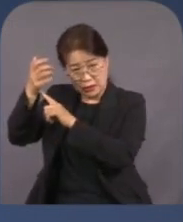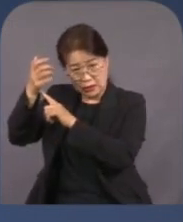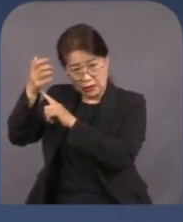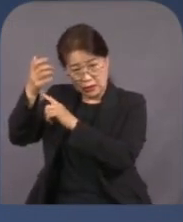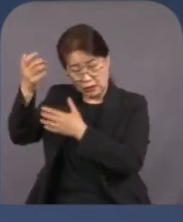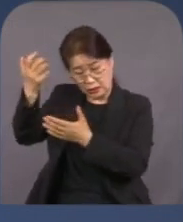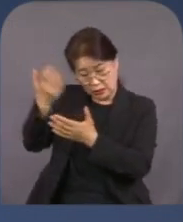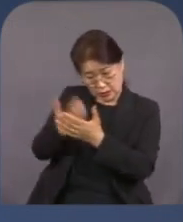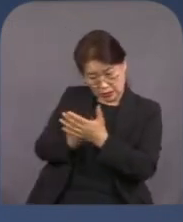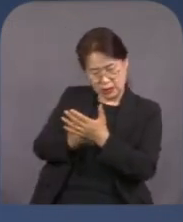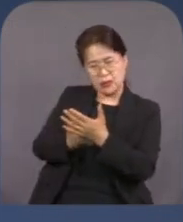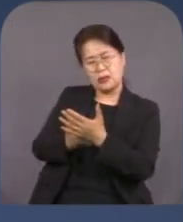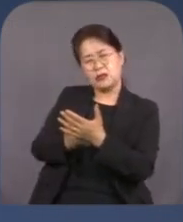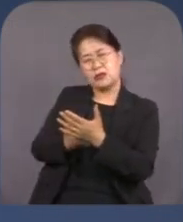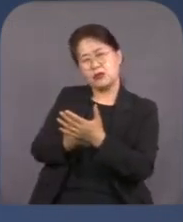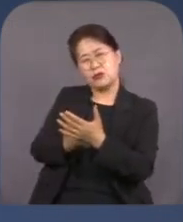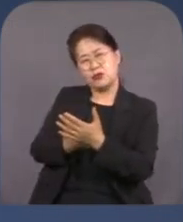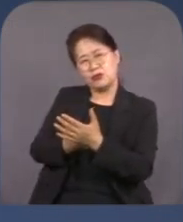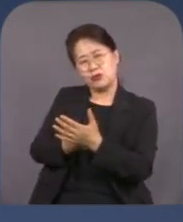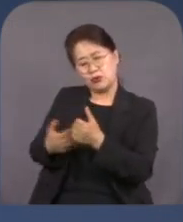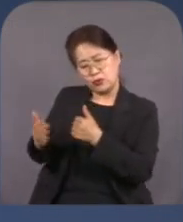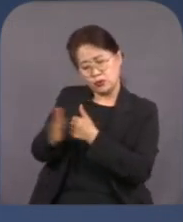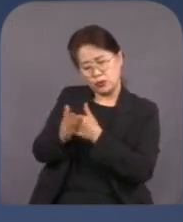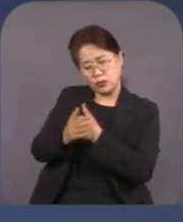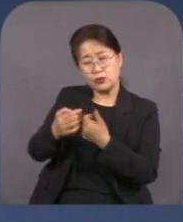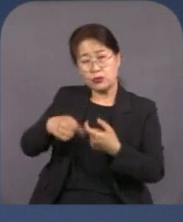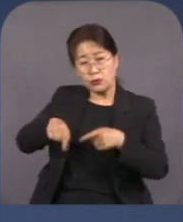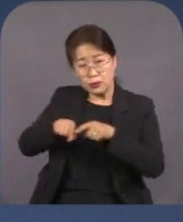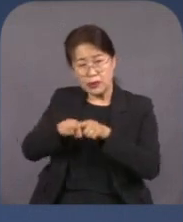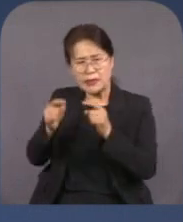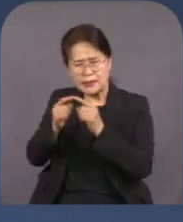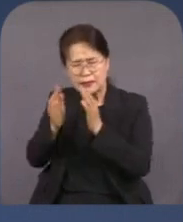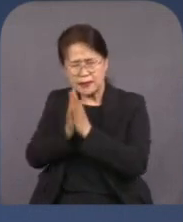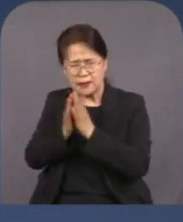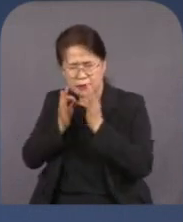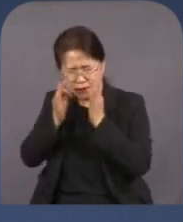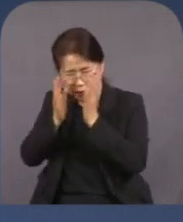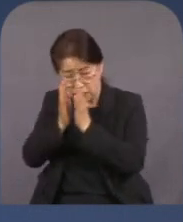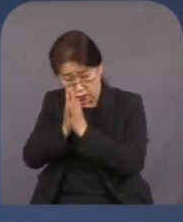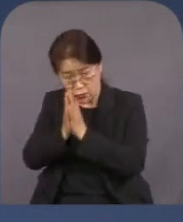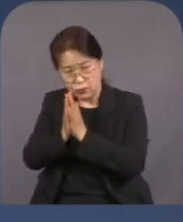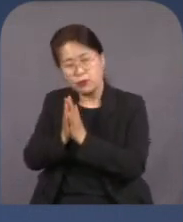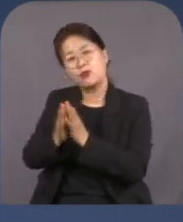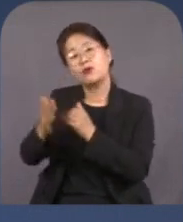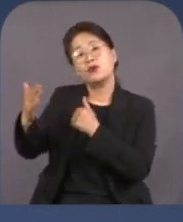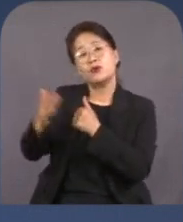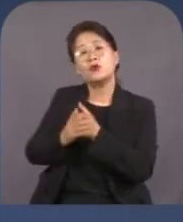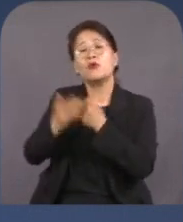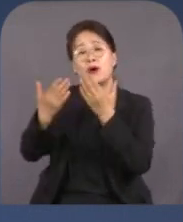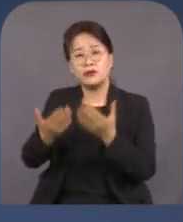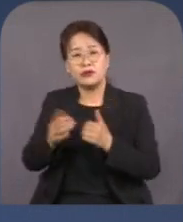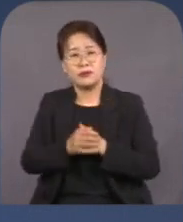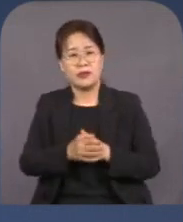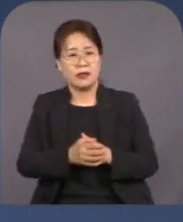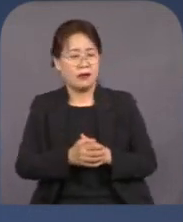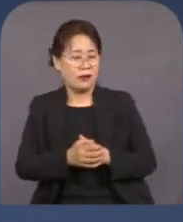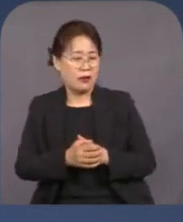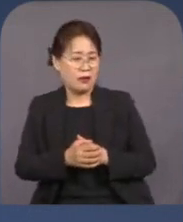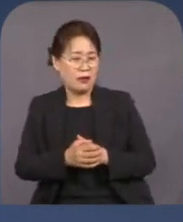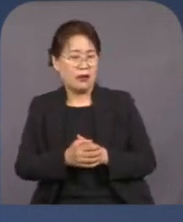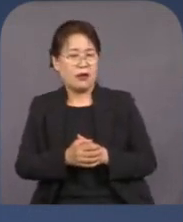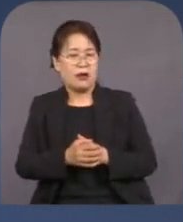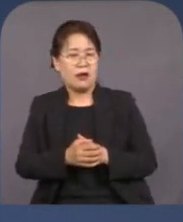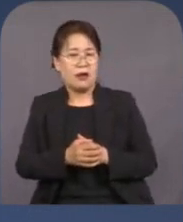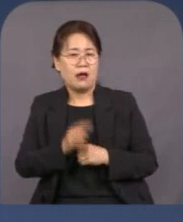없는 탄식으로 우리를 위하여 친히 간구하심으로 도와주신다는 것입니다 여러분 말할 수 없는